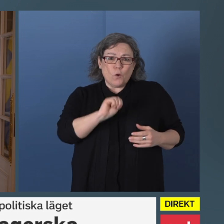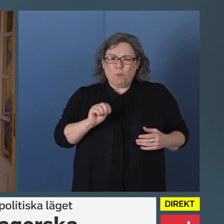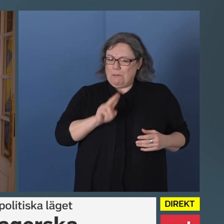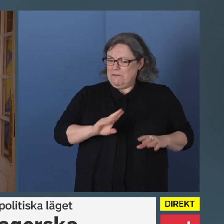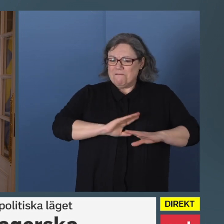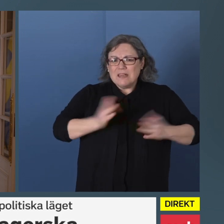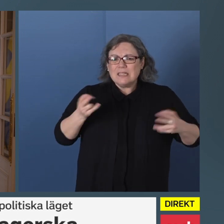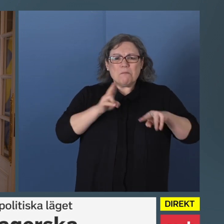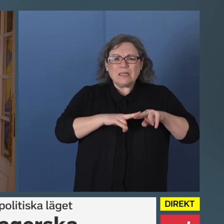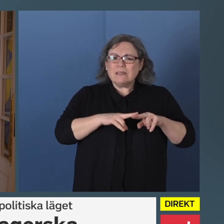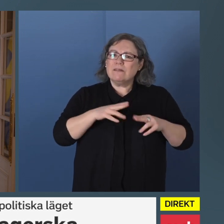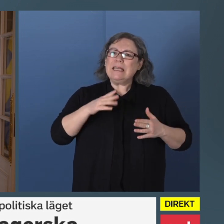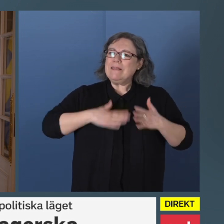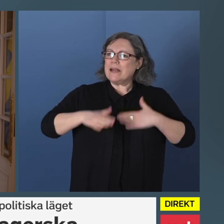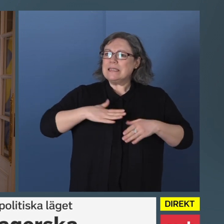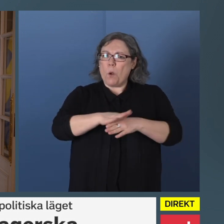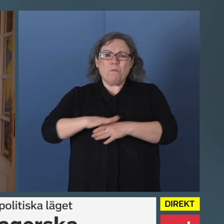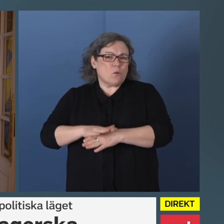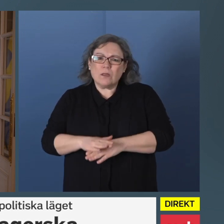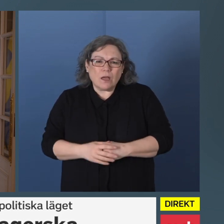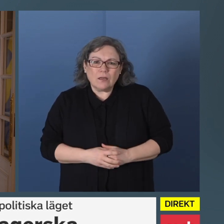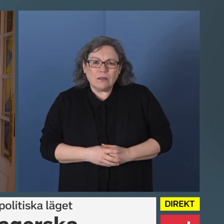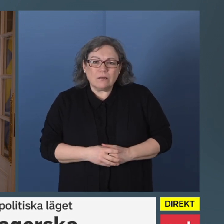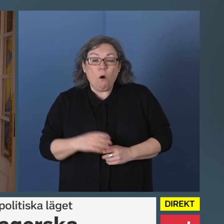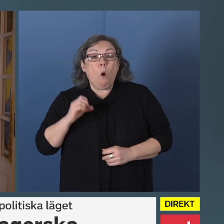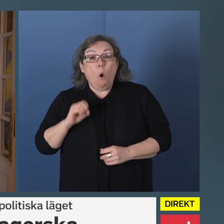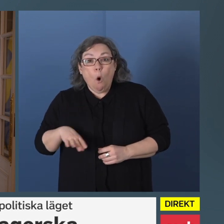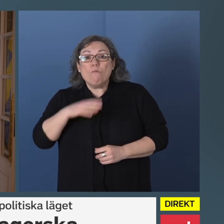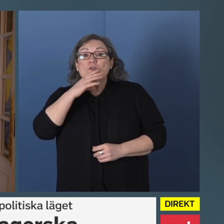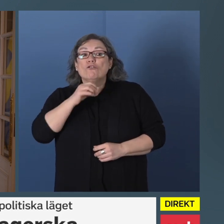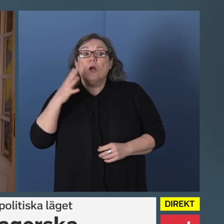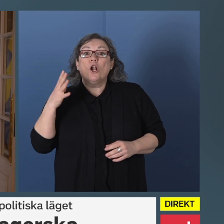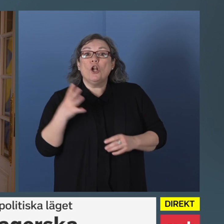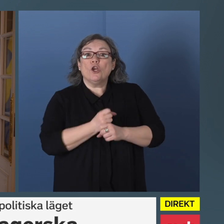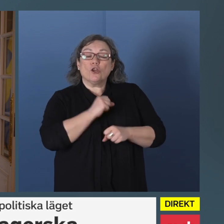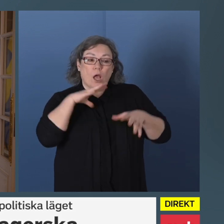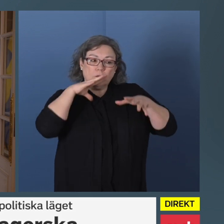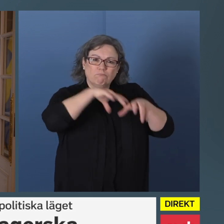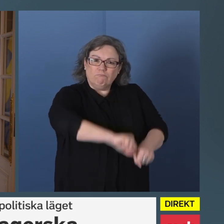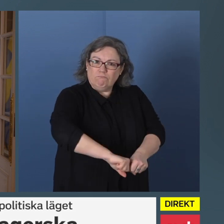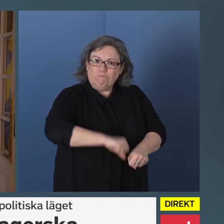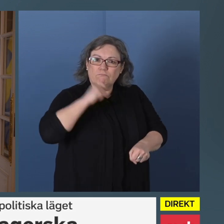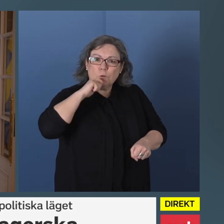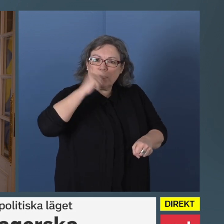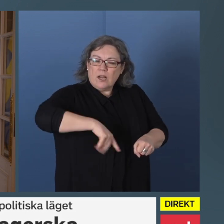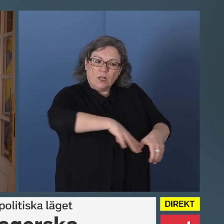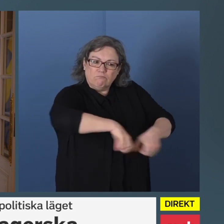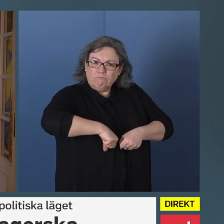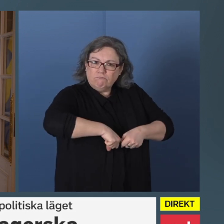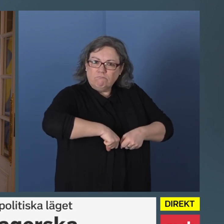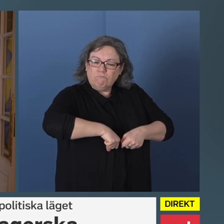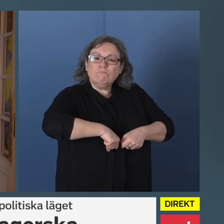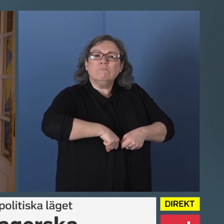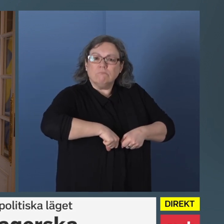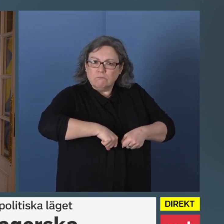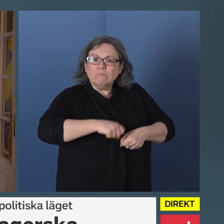för intressesfärer. Och lyckas Ryssland inordna Ukraina under sin överhöghet öppnar